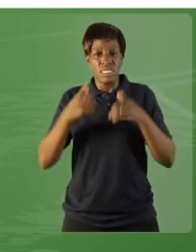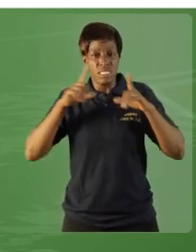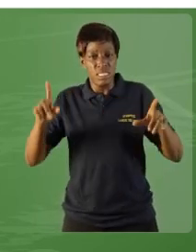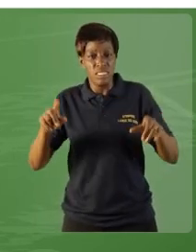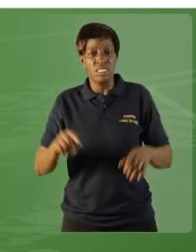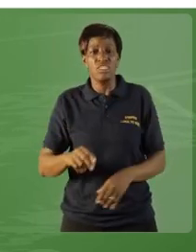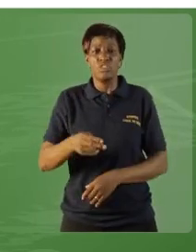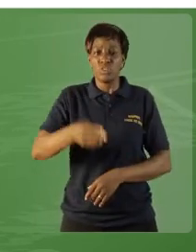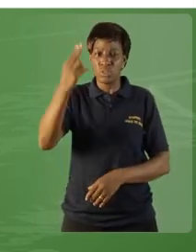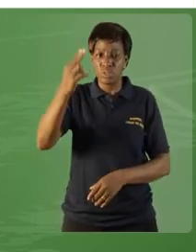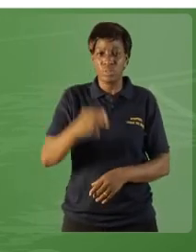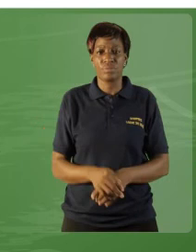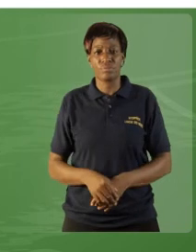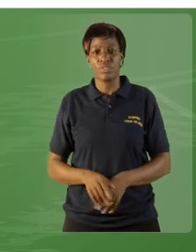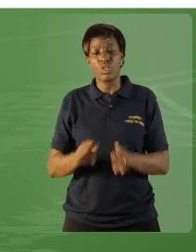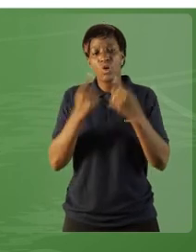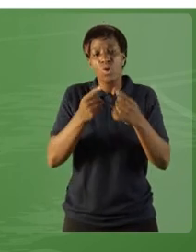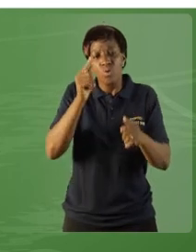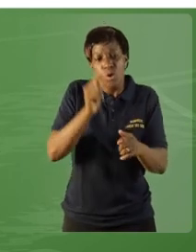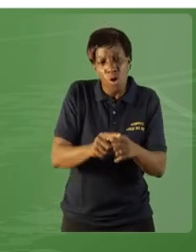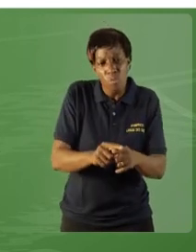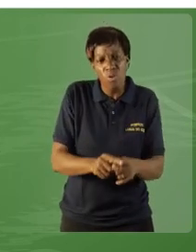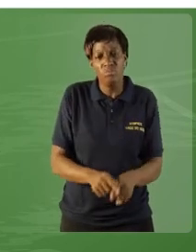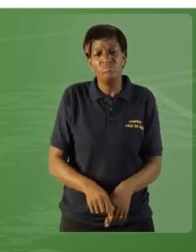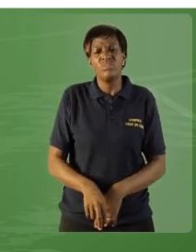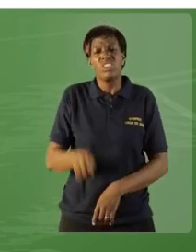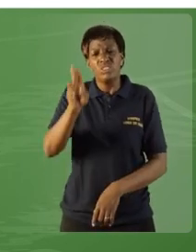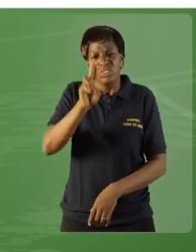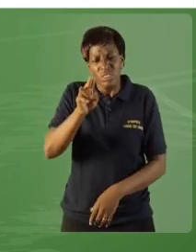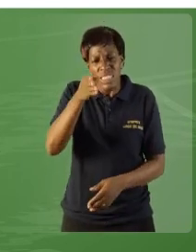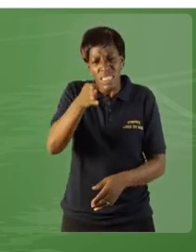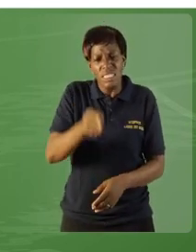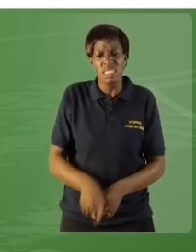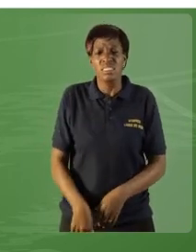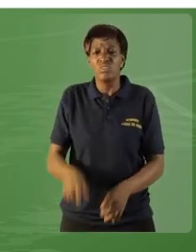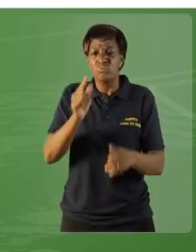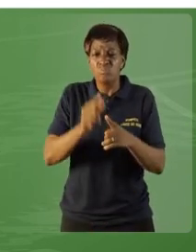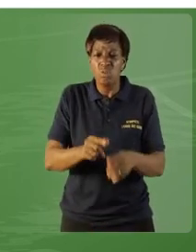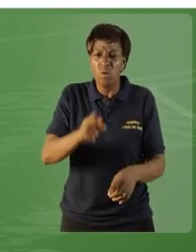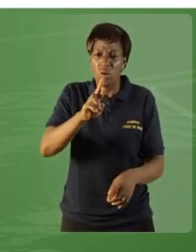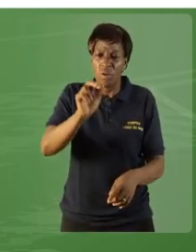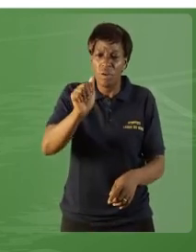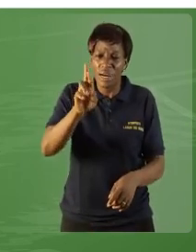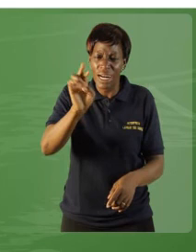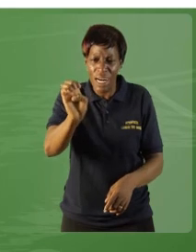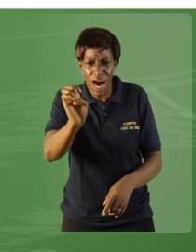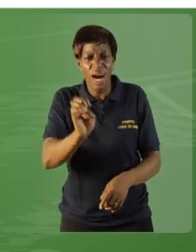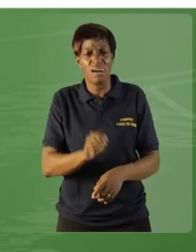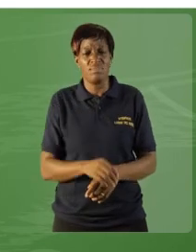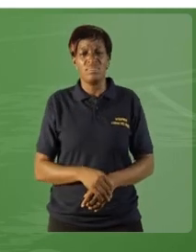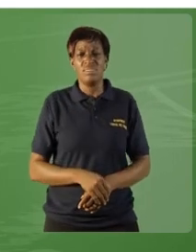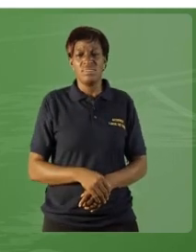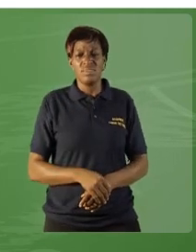lexique est caractérisé par des termes rares ou encore des termes recherchés, littéraires,